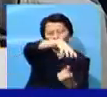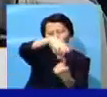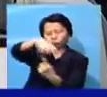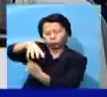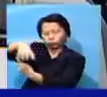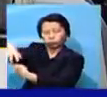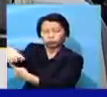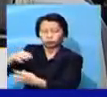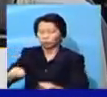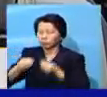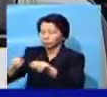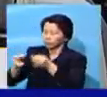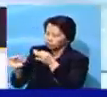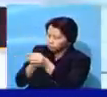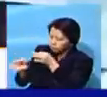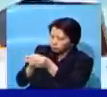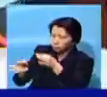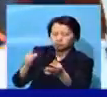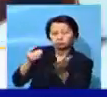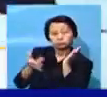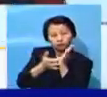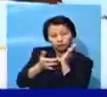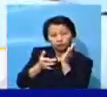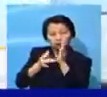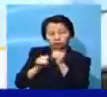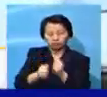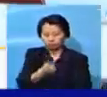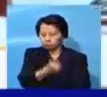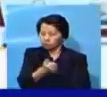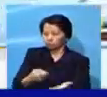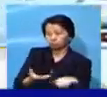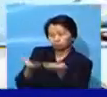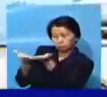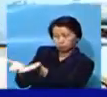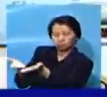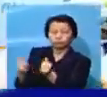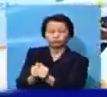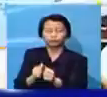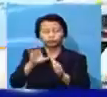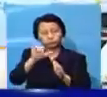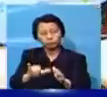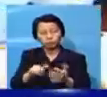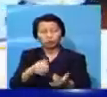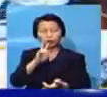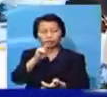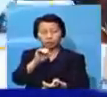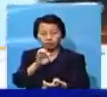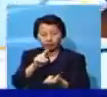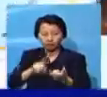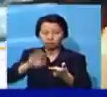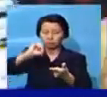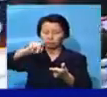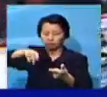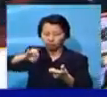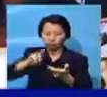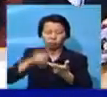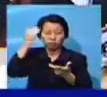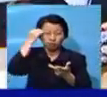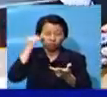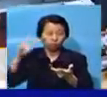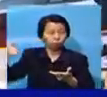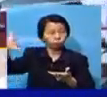pameran dan diberikan taklimat berhubung teknologi dan Aset yang ditawarkan antaranya nadi Sapura Korean